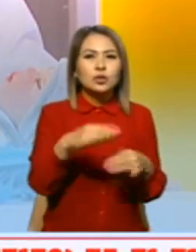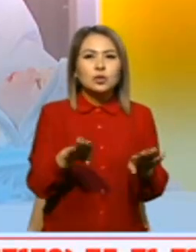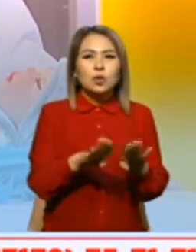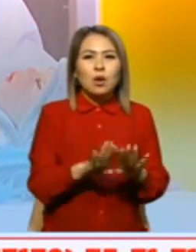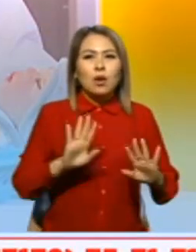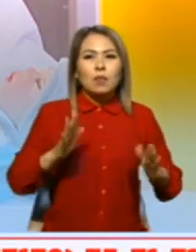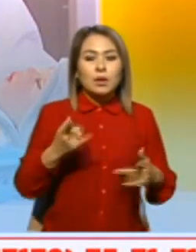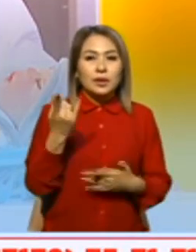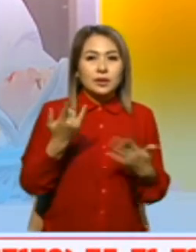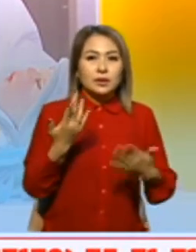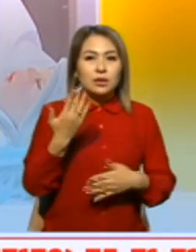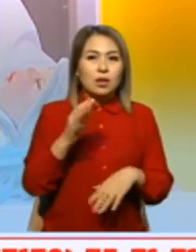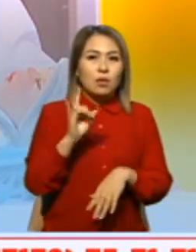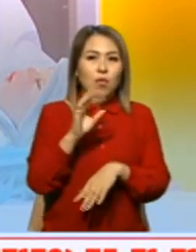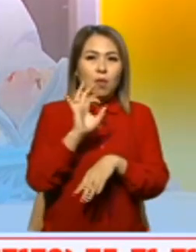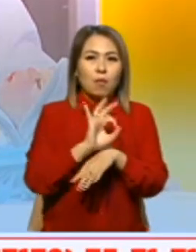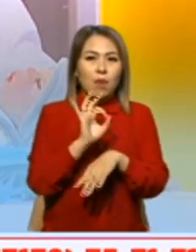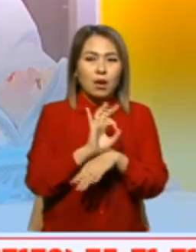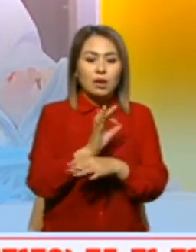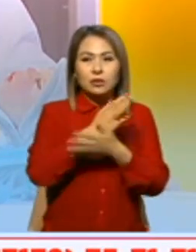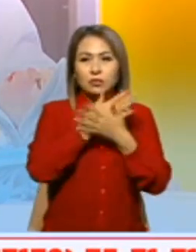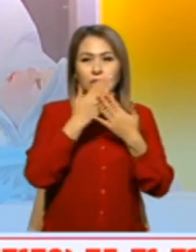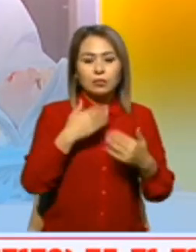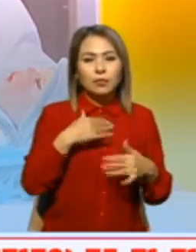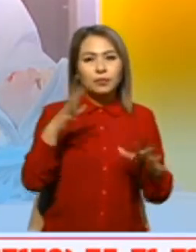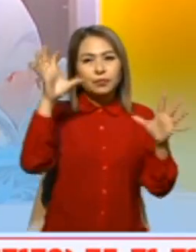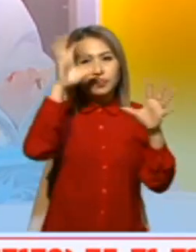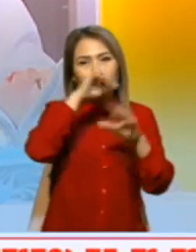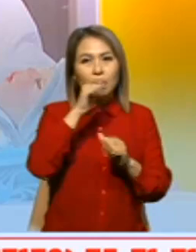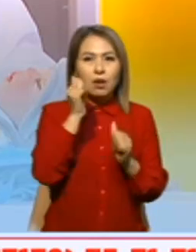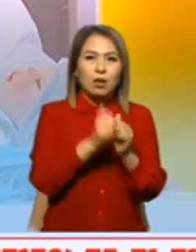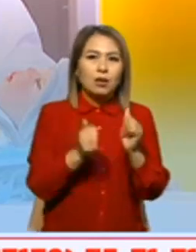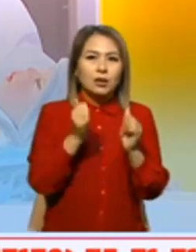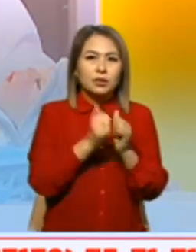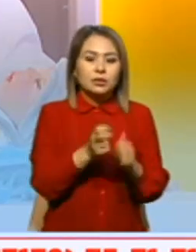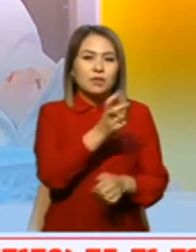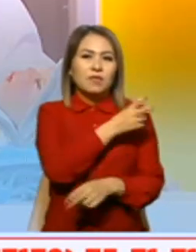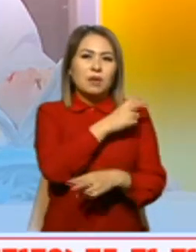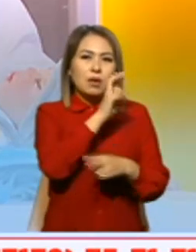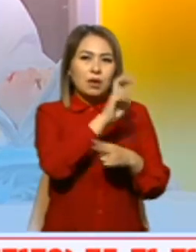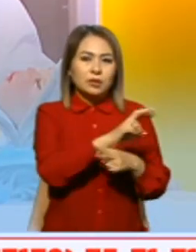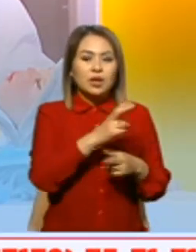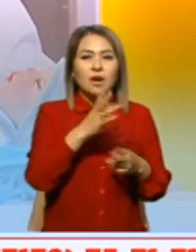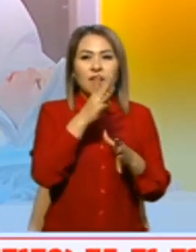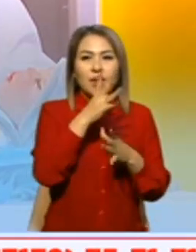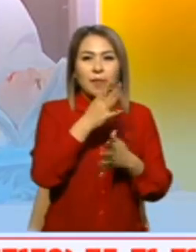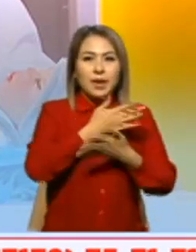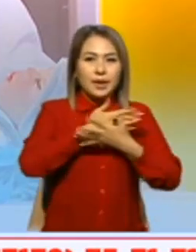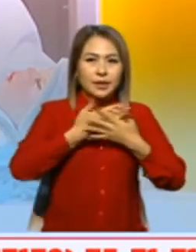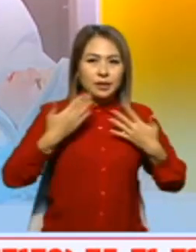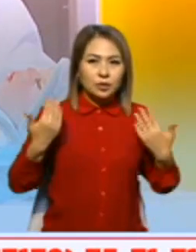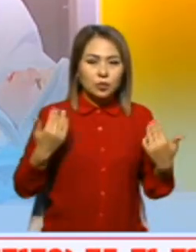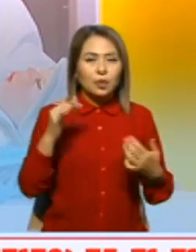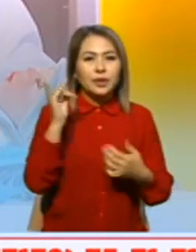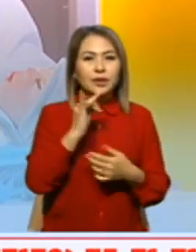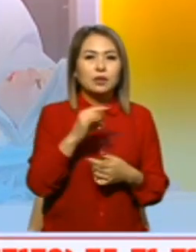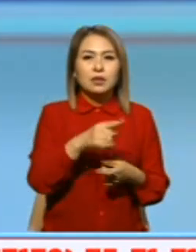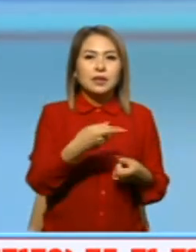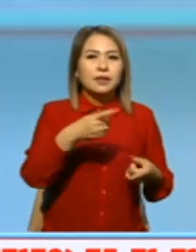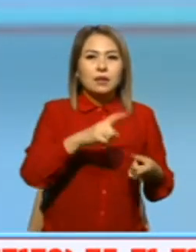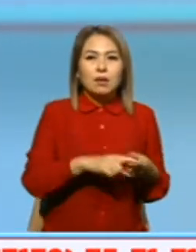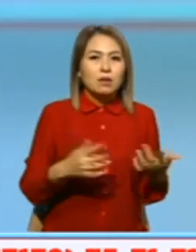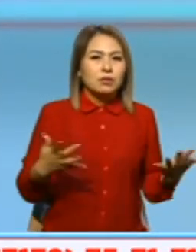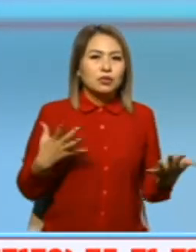бала ауырмаса, артық біз дәрігерге тексеруге баруға уақытымыз жоқ деп сылтауратамыз. Оның қатысы не